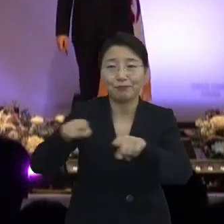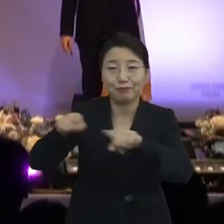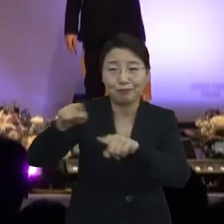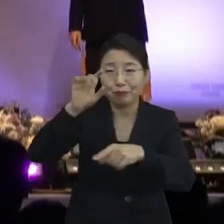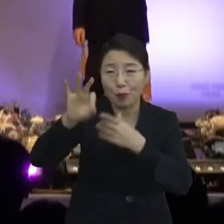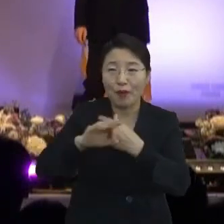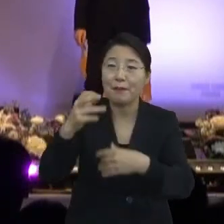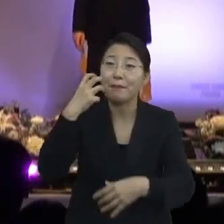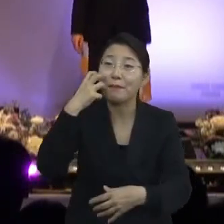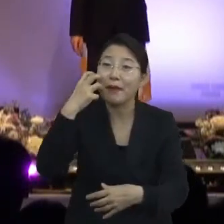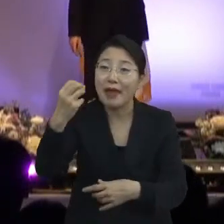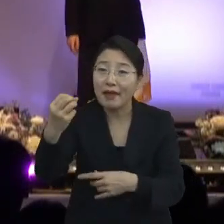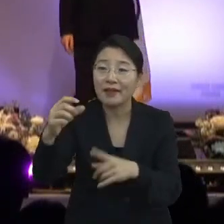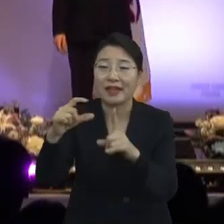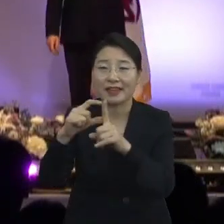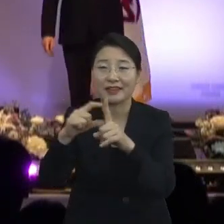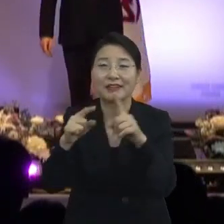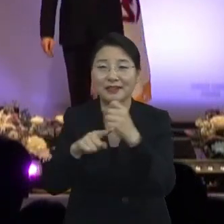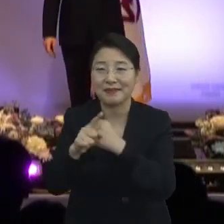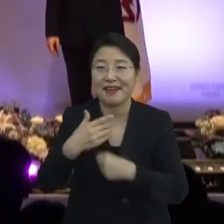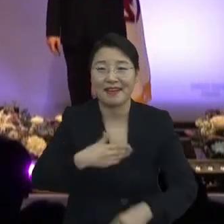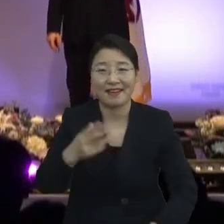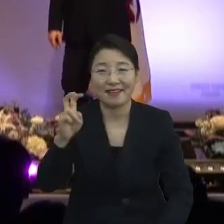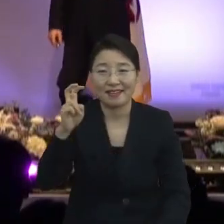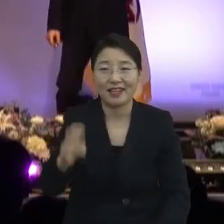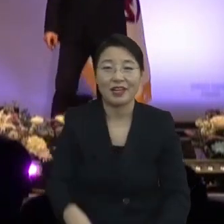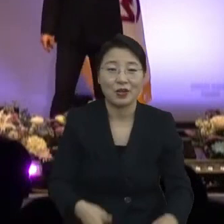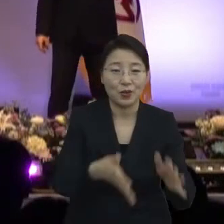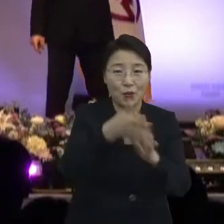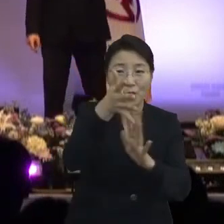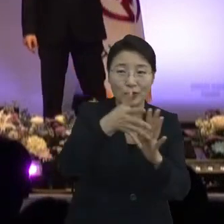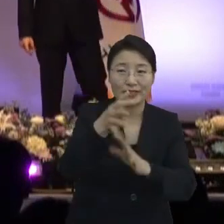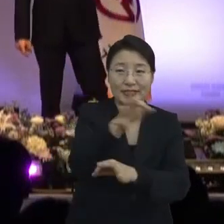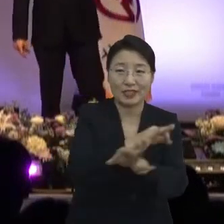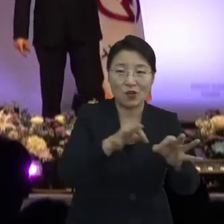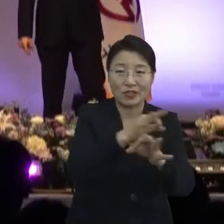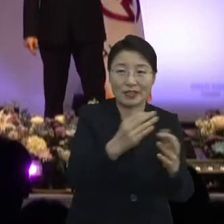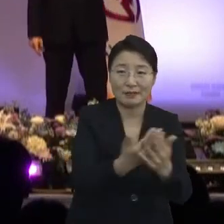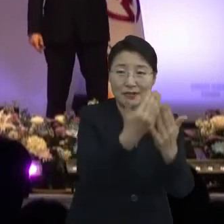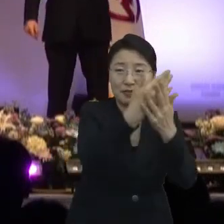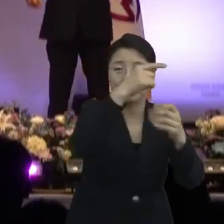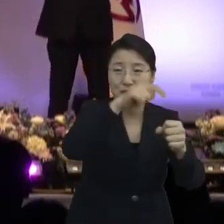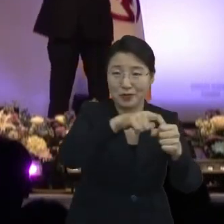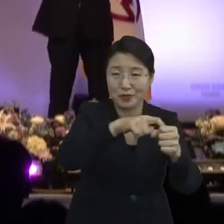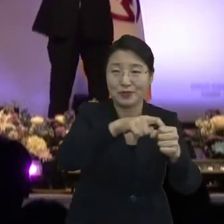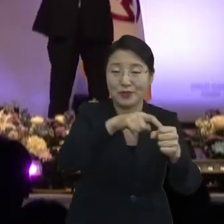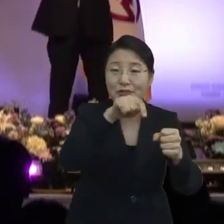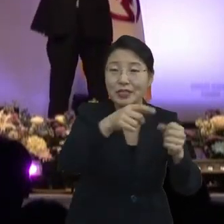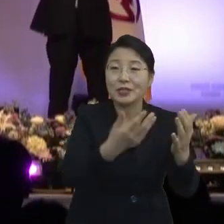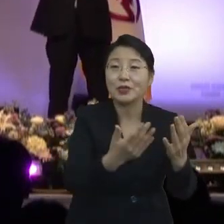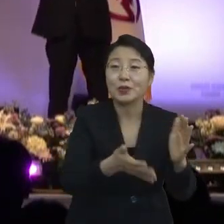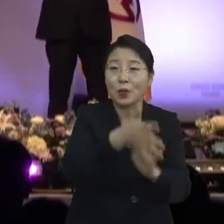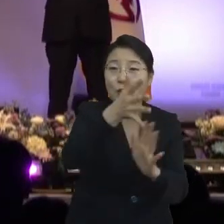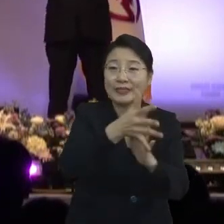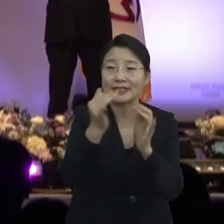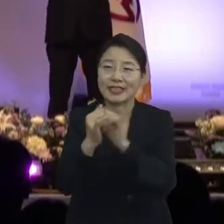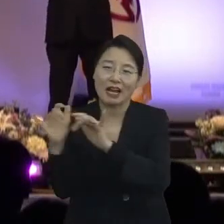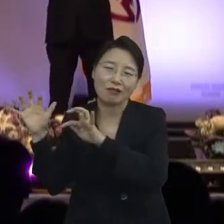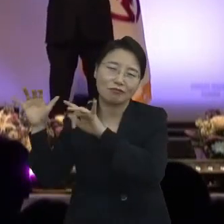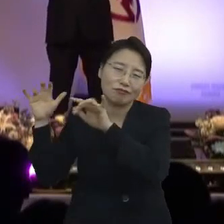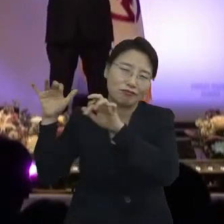이 매력이 어떤 뜻인지 아시게 됩니다. 한 도시가 경제적으로 발전하려면 그 도시로 많은 사람들이